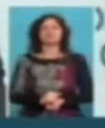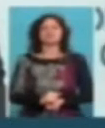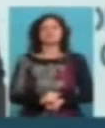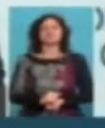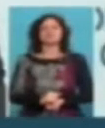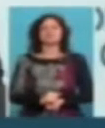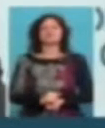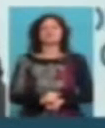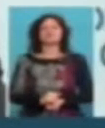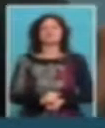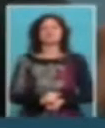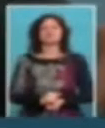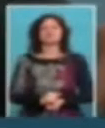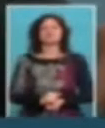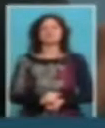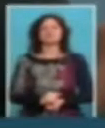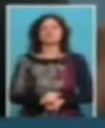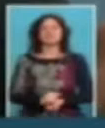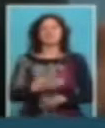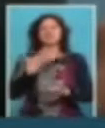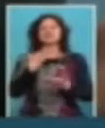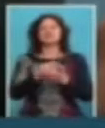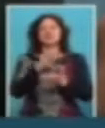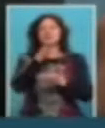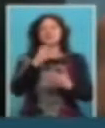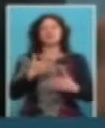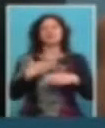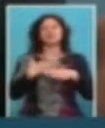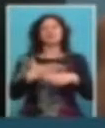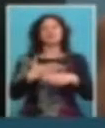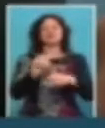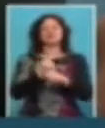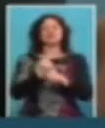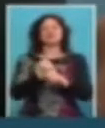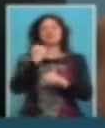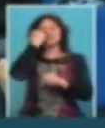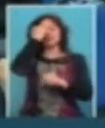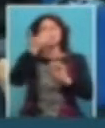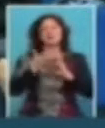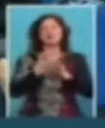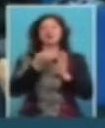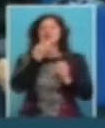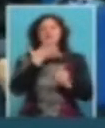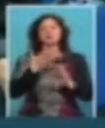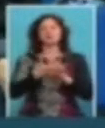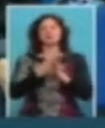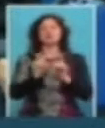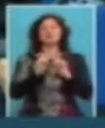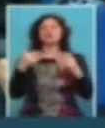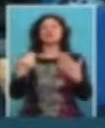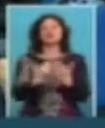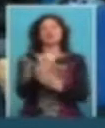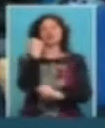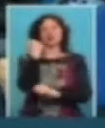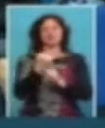днями мы естественно у них ремонт проведем. Аудандық маңызы бар автокөлік жолдарын жаңарту биліктің басты назарында. Осы мақсатқа бөлінген